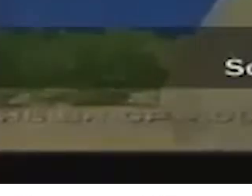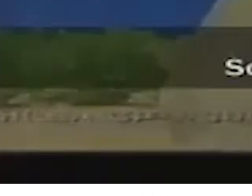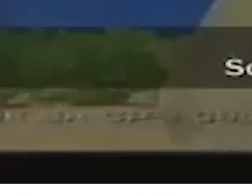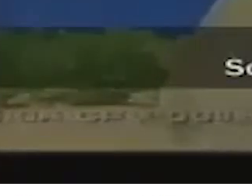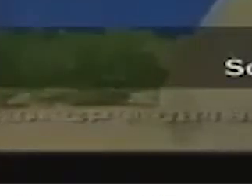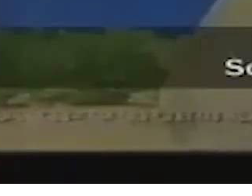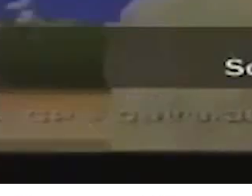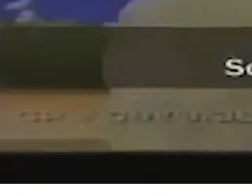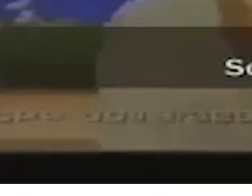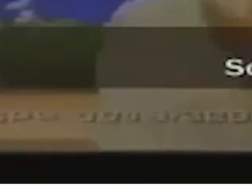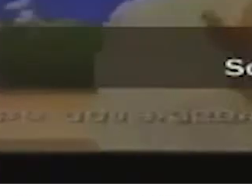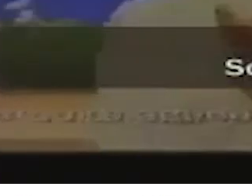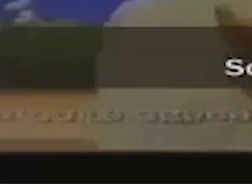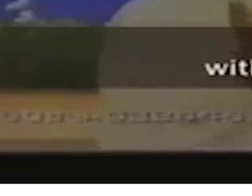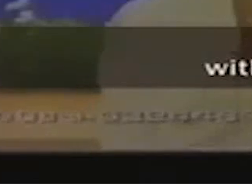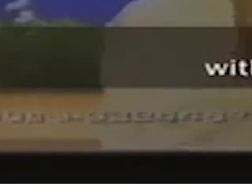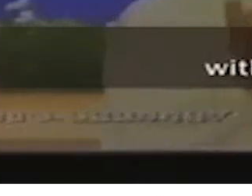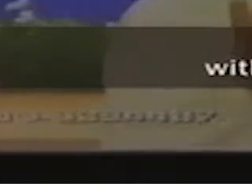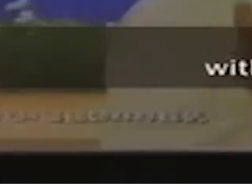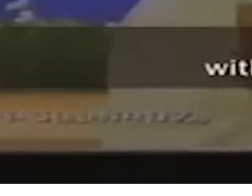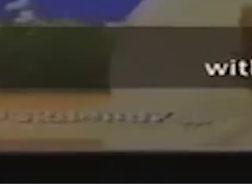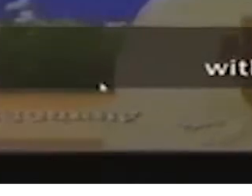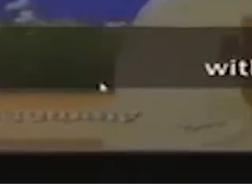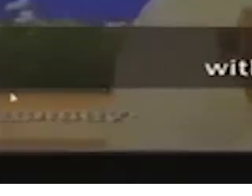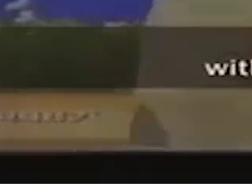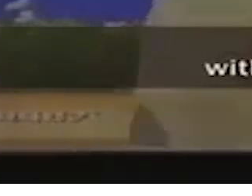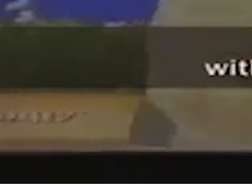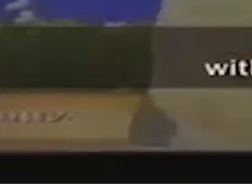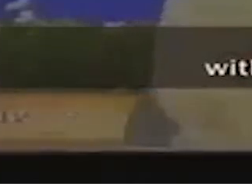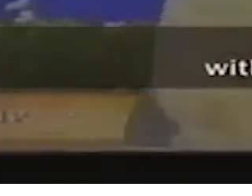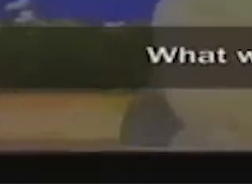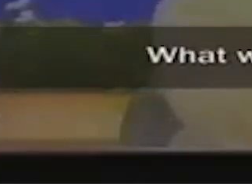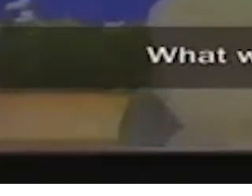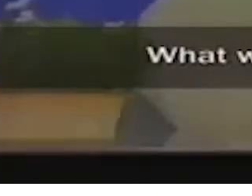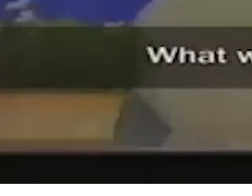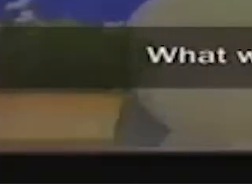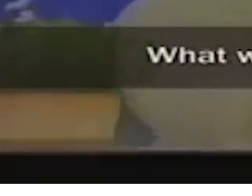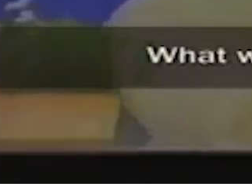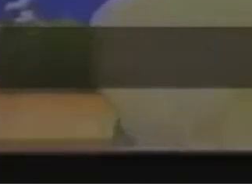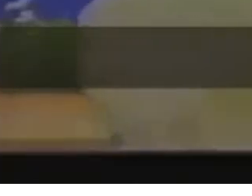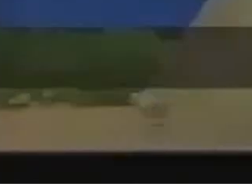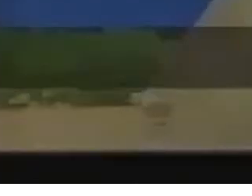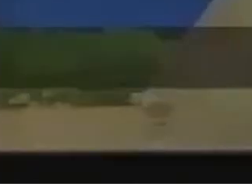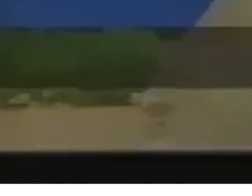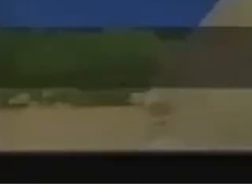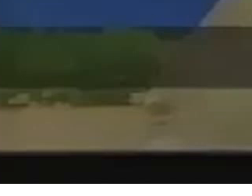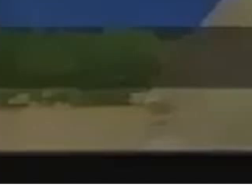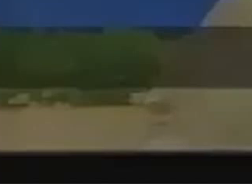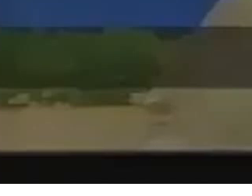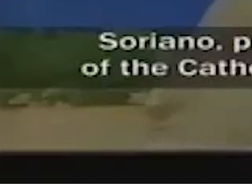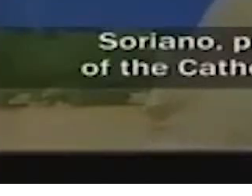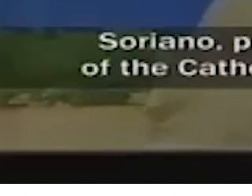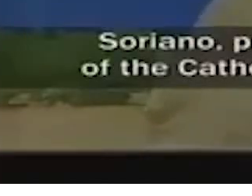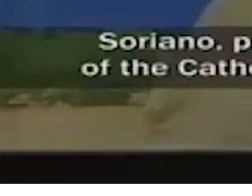Mr. Soriano. Sandali ha. May hamon si Soriano, ang gusto niyang makalaban ang kapatid ni Eranio Manalo. Mm. Anong sagot ng kapatid ni Eranio? Ang sabi